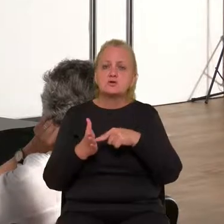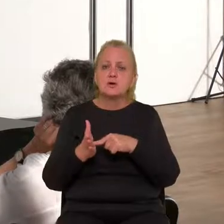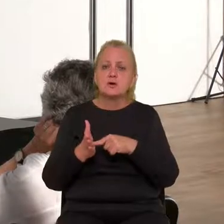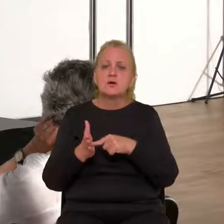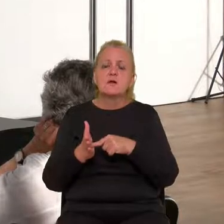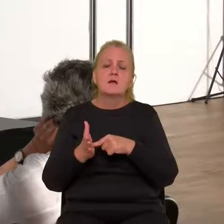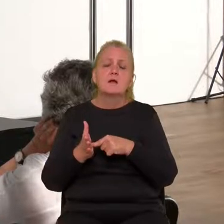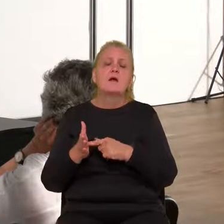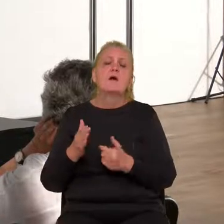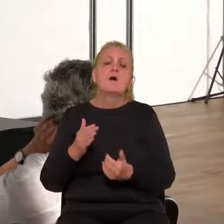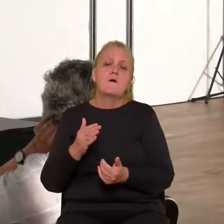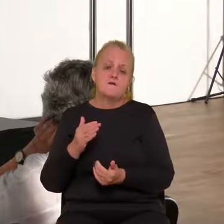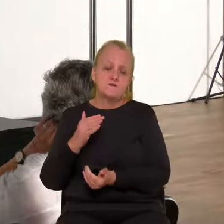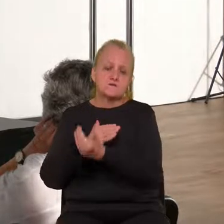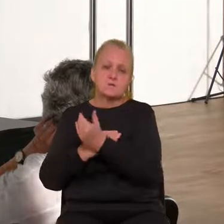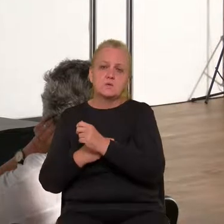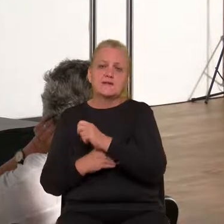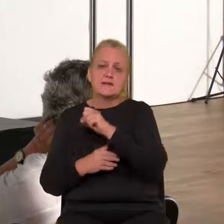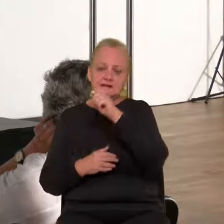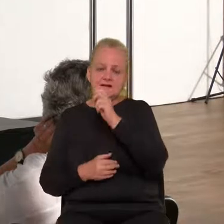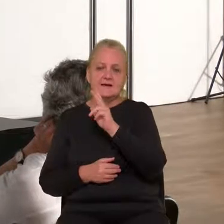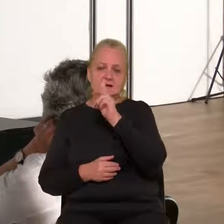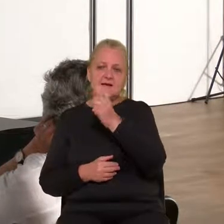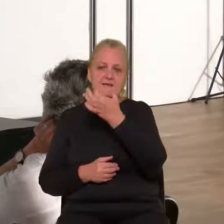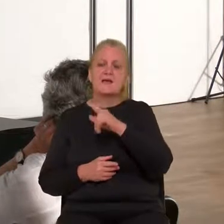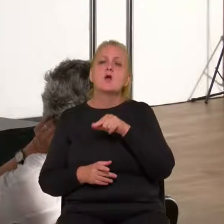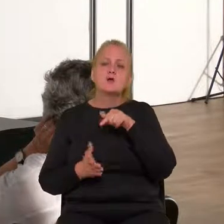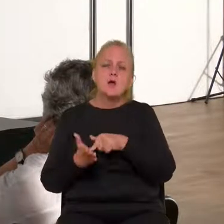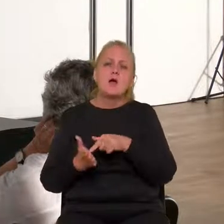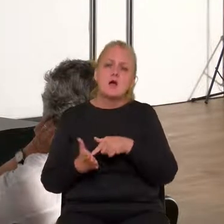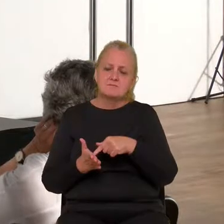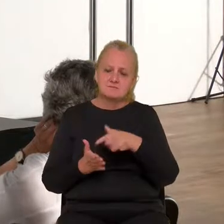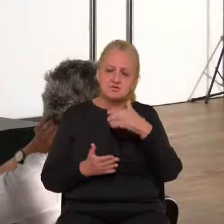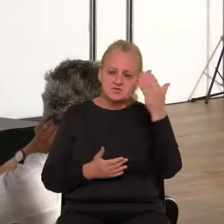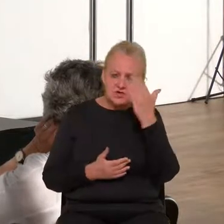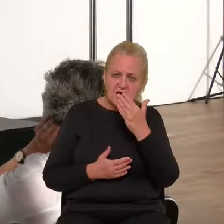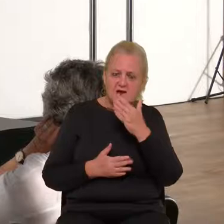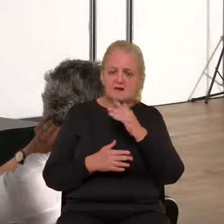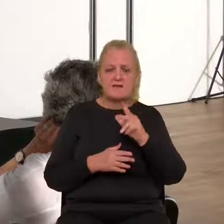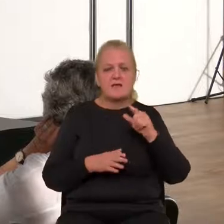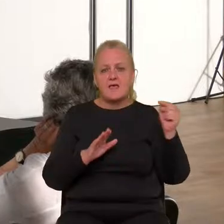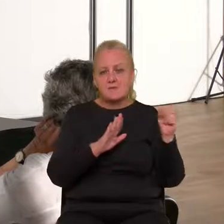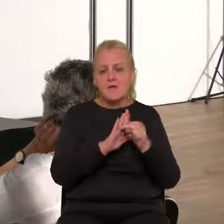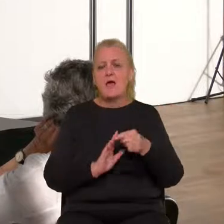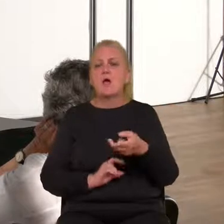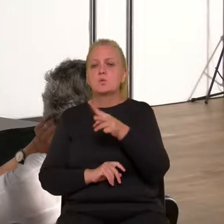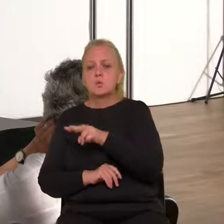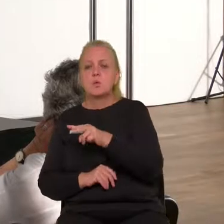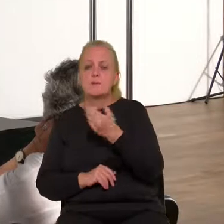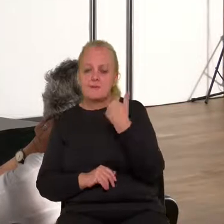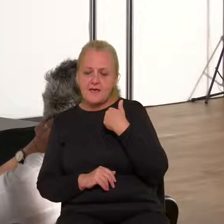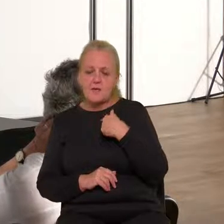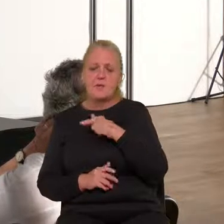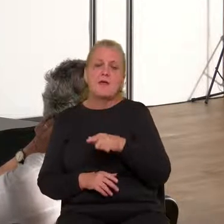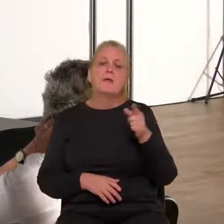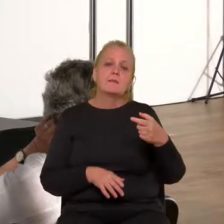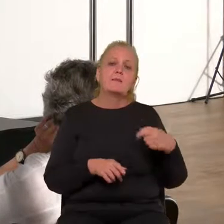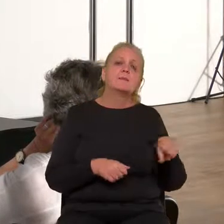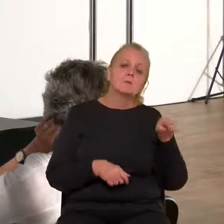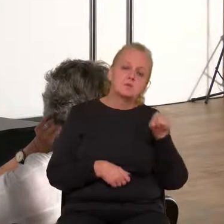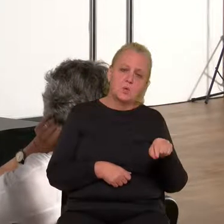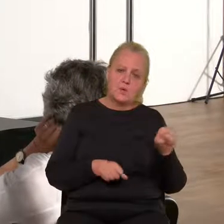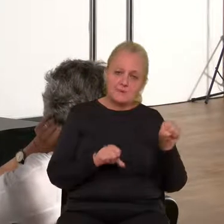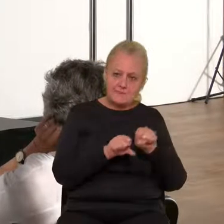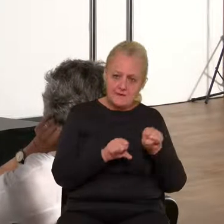wschodniego Kentucky. Tam są czarne imigranci, tutaj dzieci głównie białe. Tu demokraci, tu